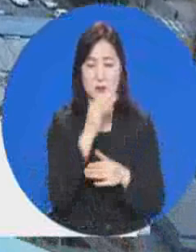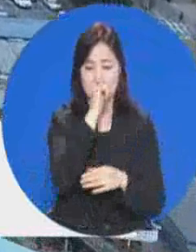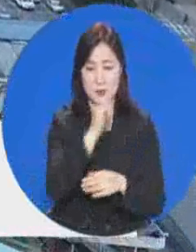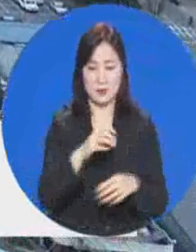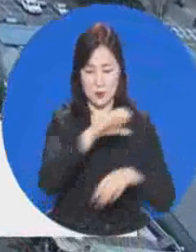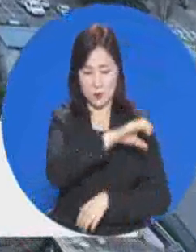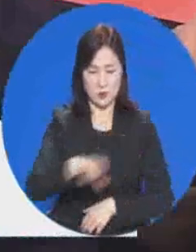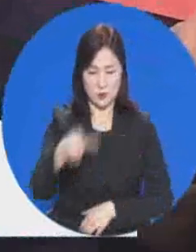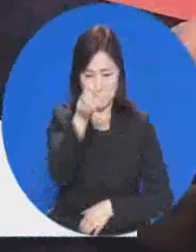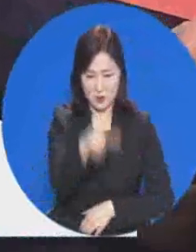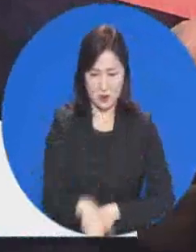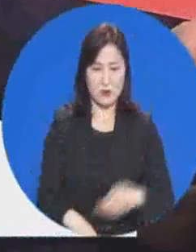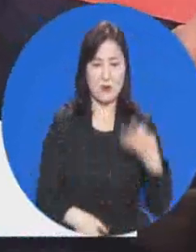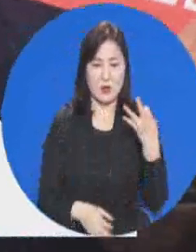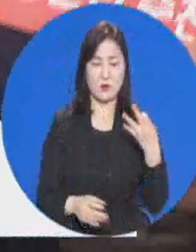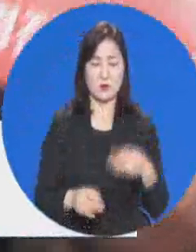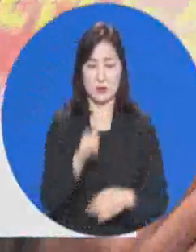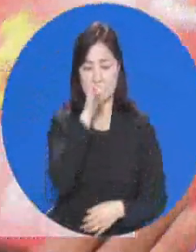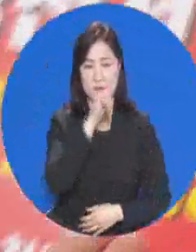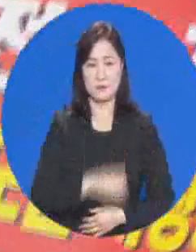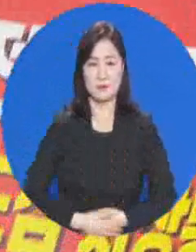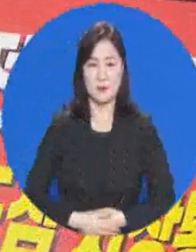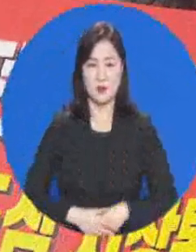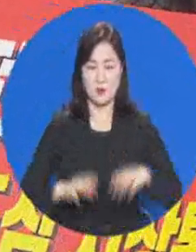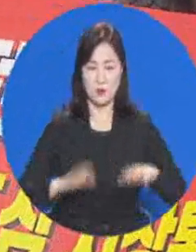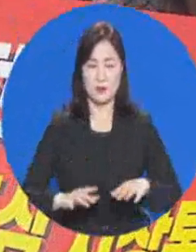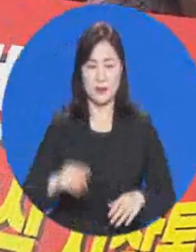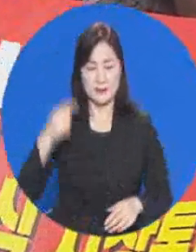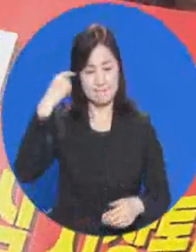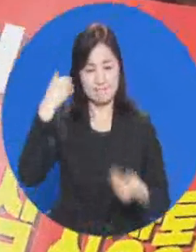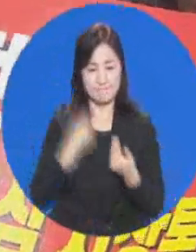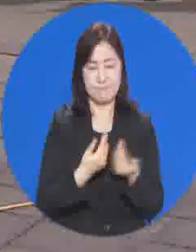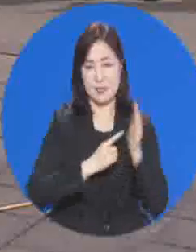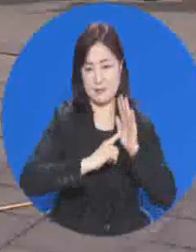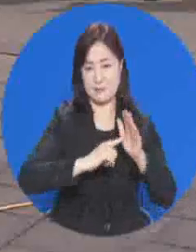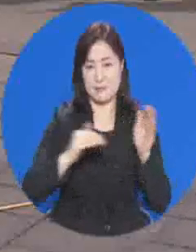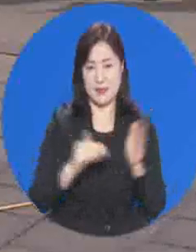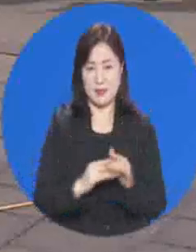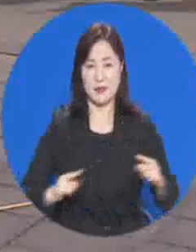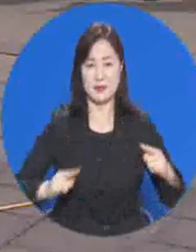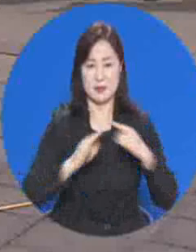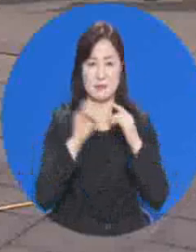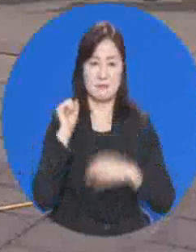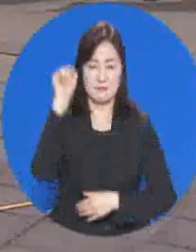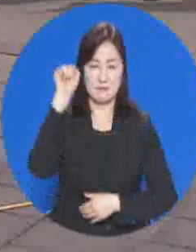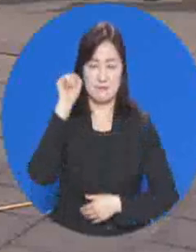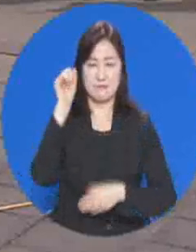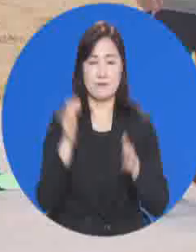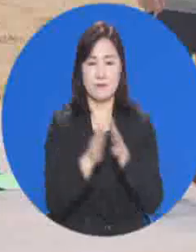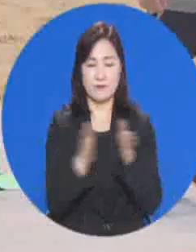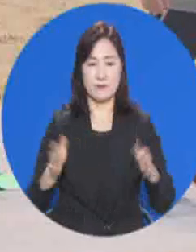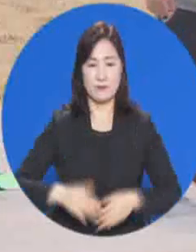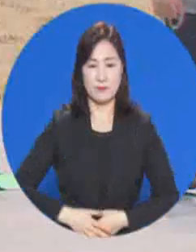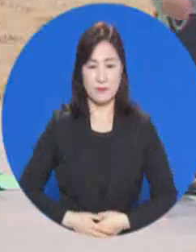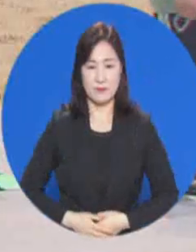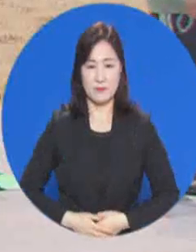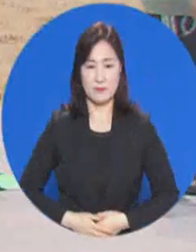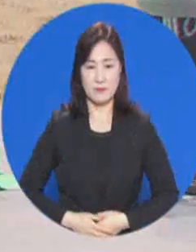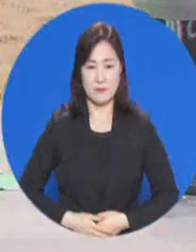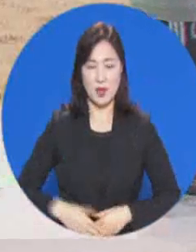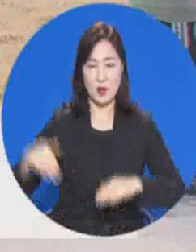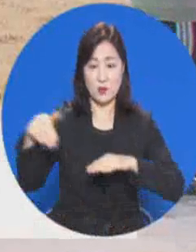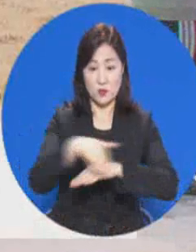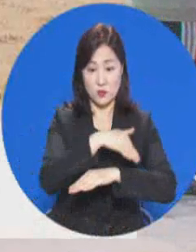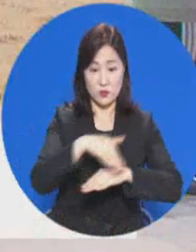지적합니다 시민 대책 이오네는 강력한 입장을 보이며 천막농성 에 돌입했습니다 좋습니다 일단 기존 운행